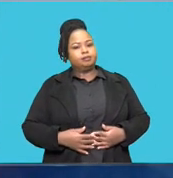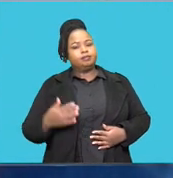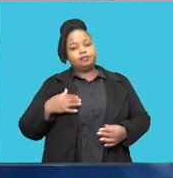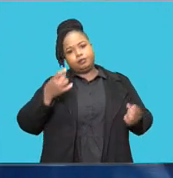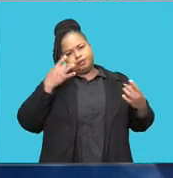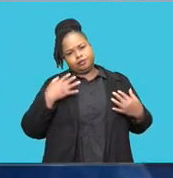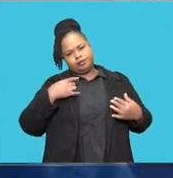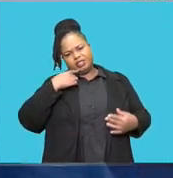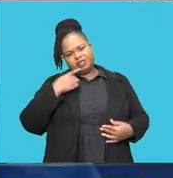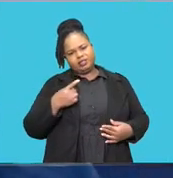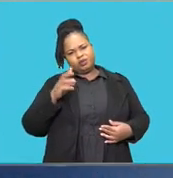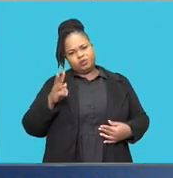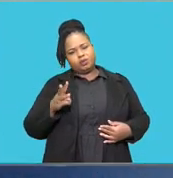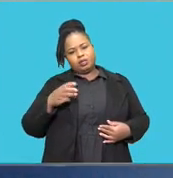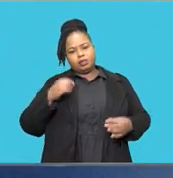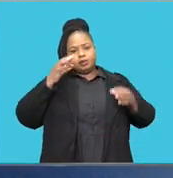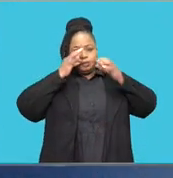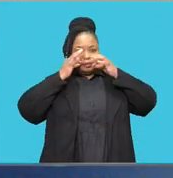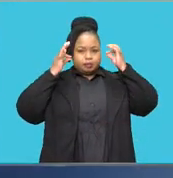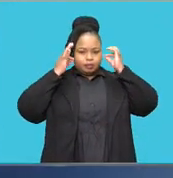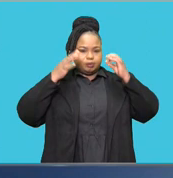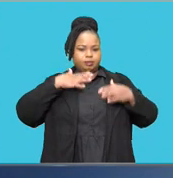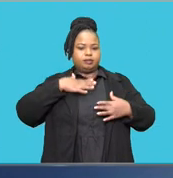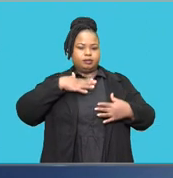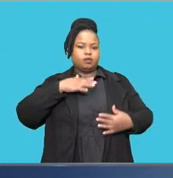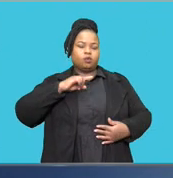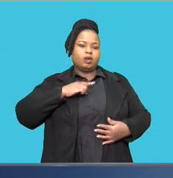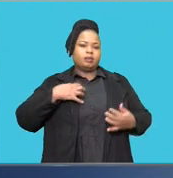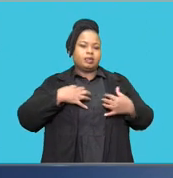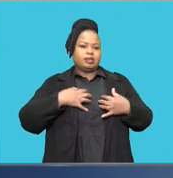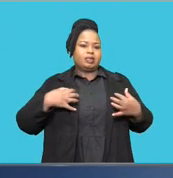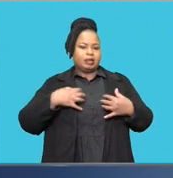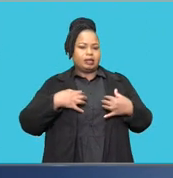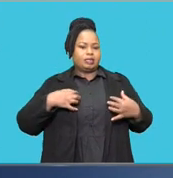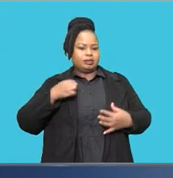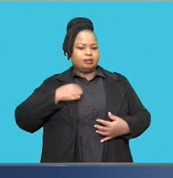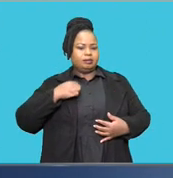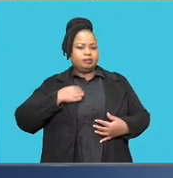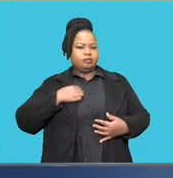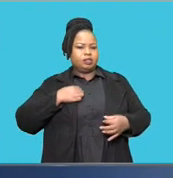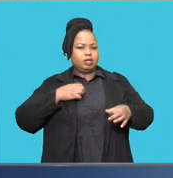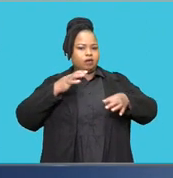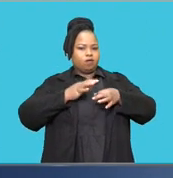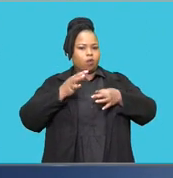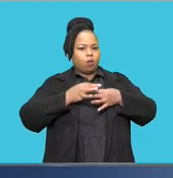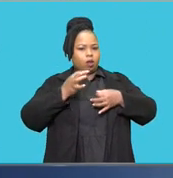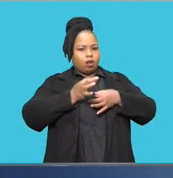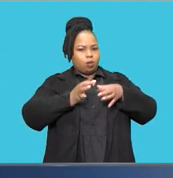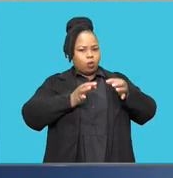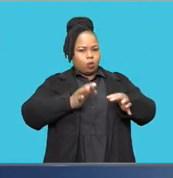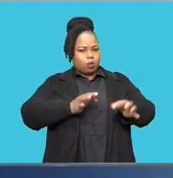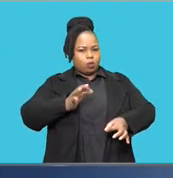bangitshela ukuthi sengizophila nge-oxygen because ama lungs is unable, so I was functioning